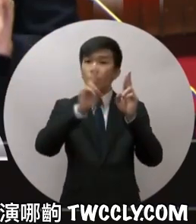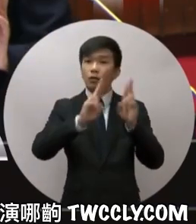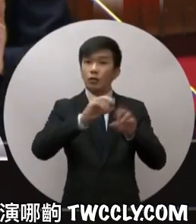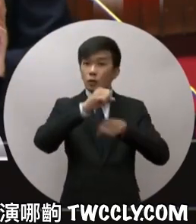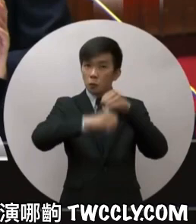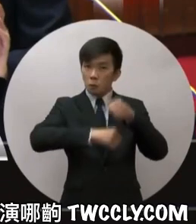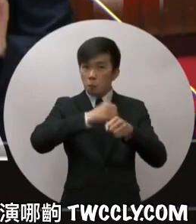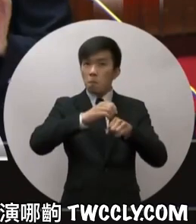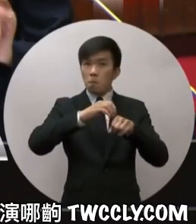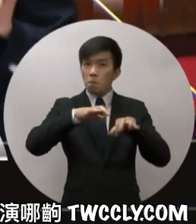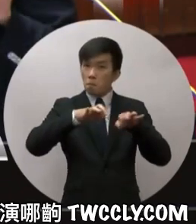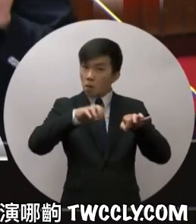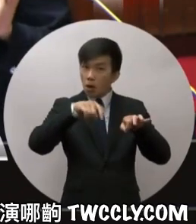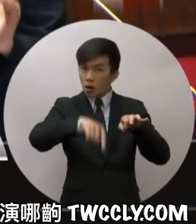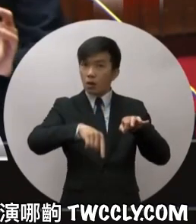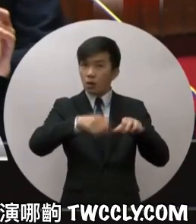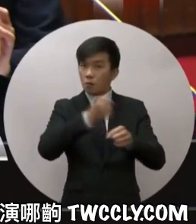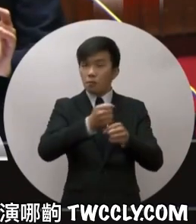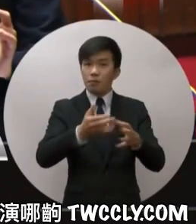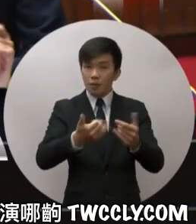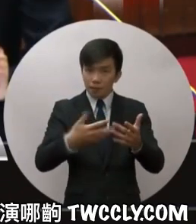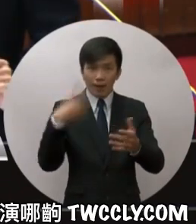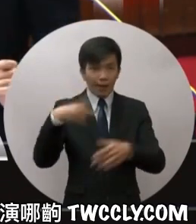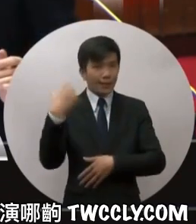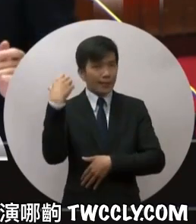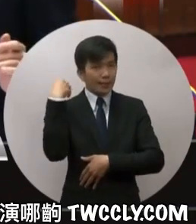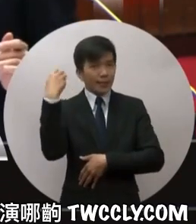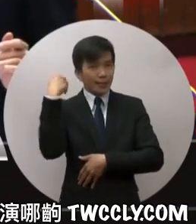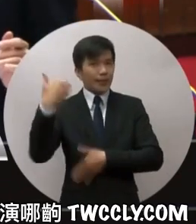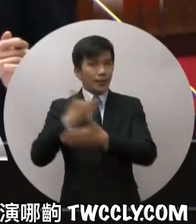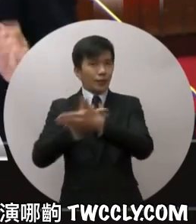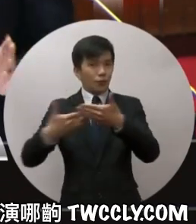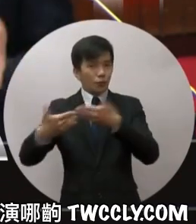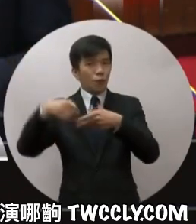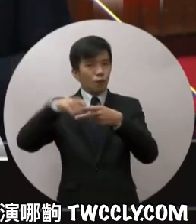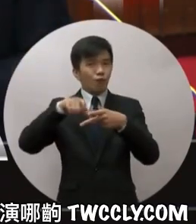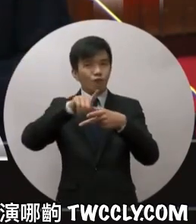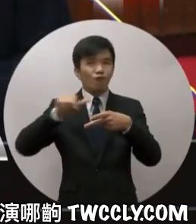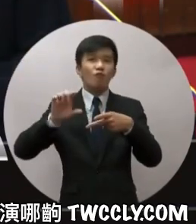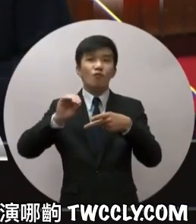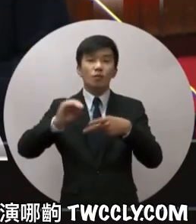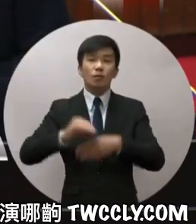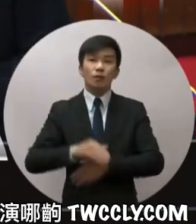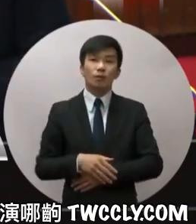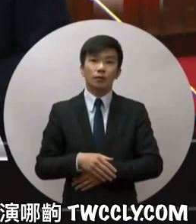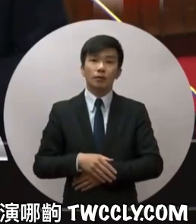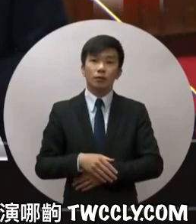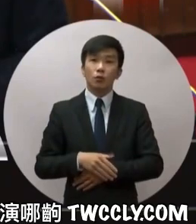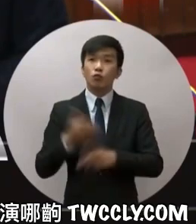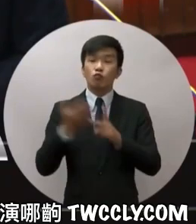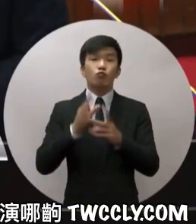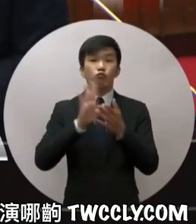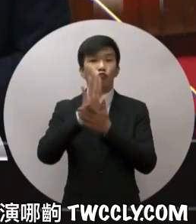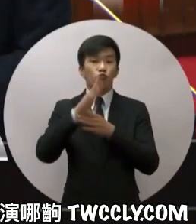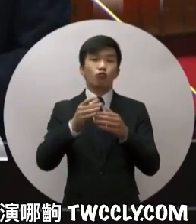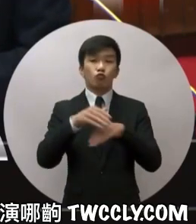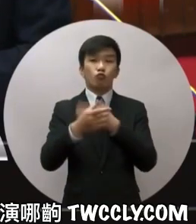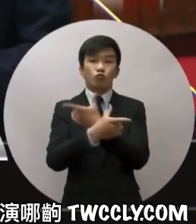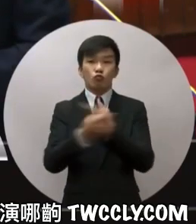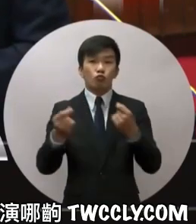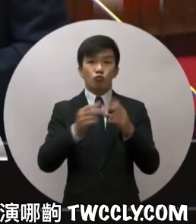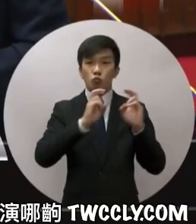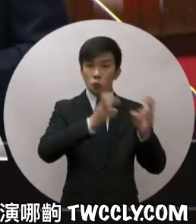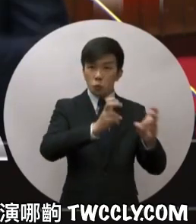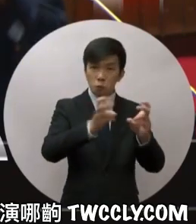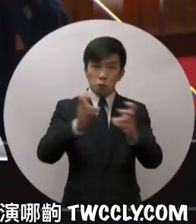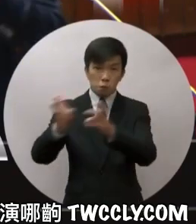或者是說有什麼更新的交通工具還是我們以後都是用捷運點對點的這個連接